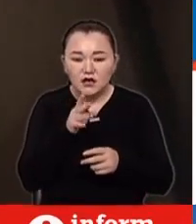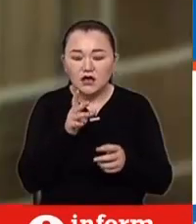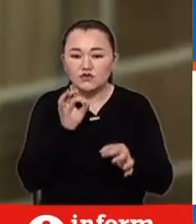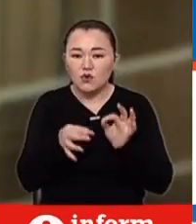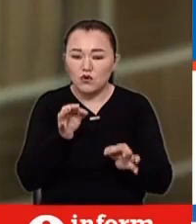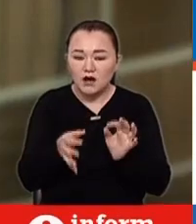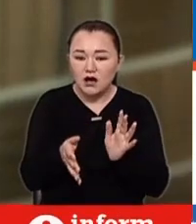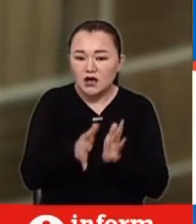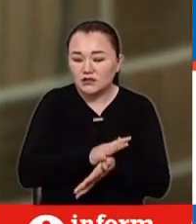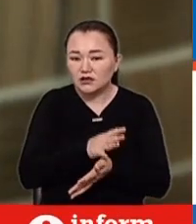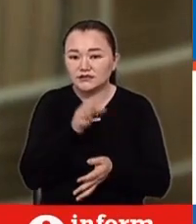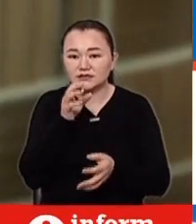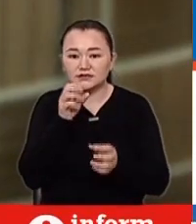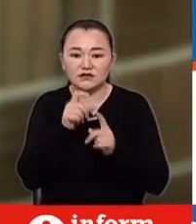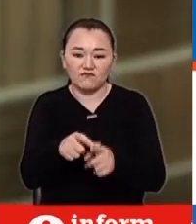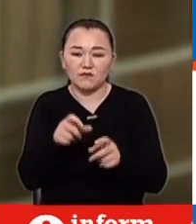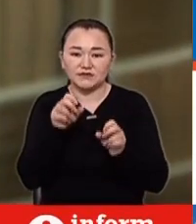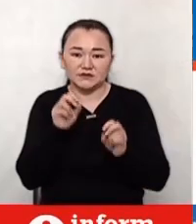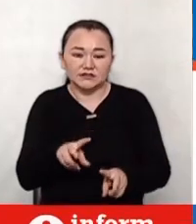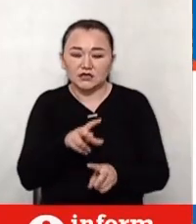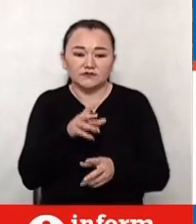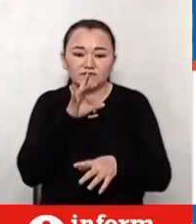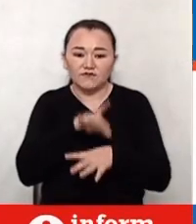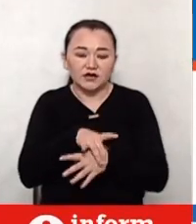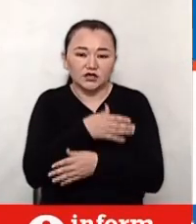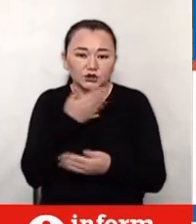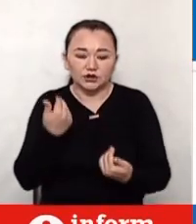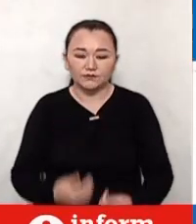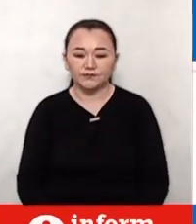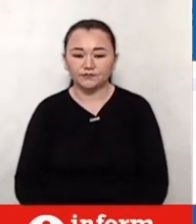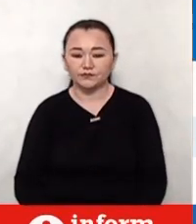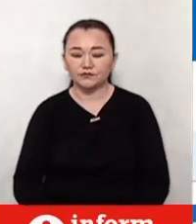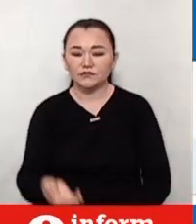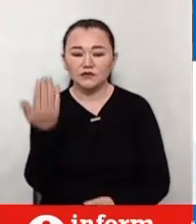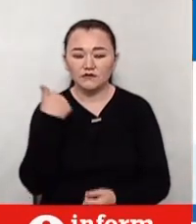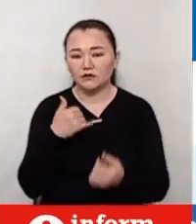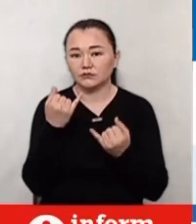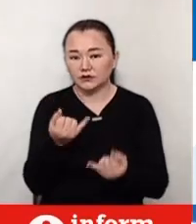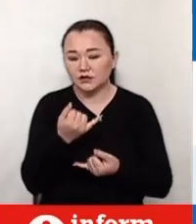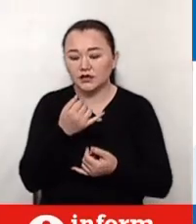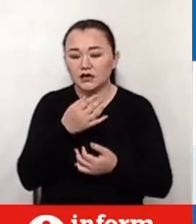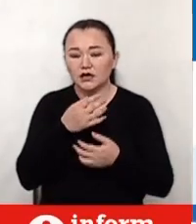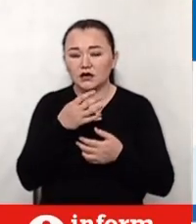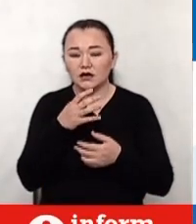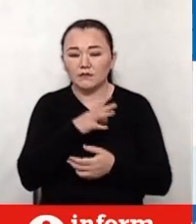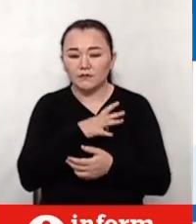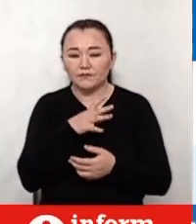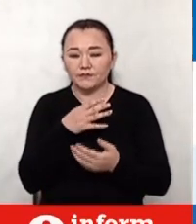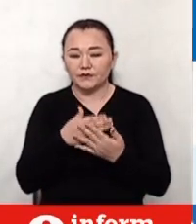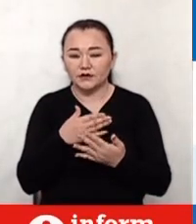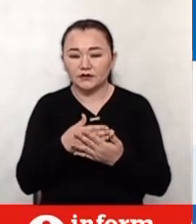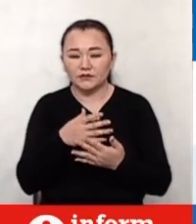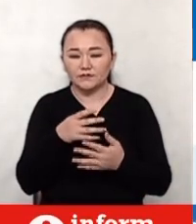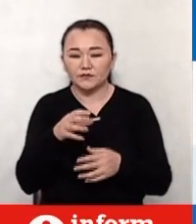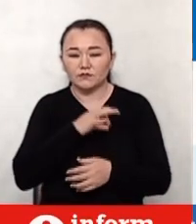по словам специалистов, не обнаруживают. Раньше были сети плохие, и постепенно каждый год 3-4 км сетей